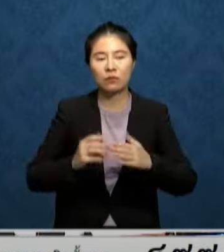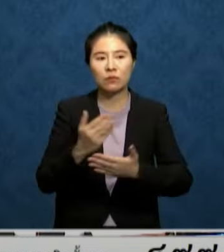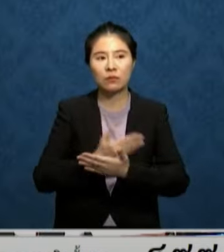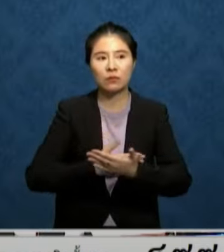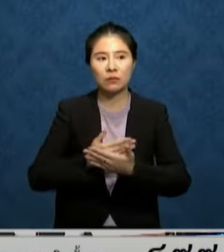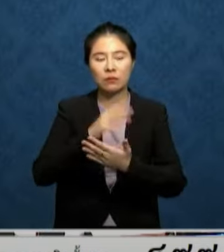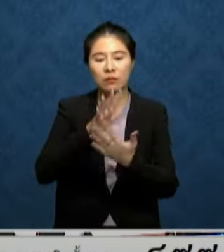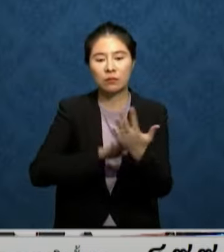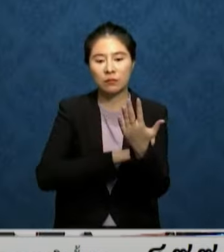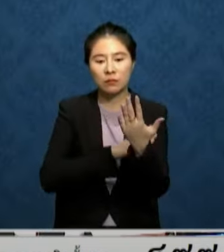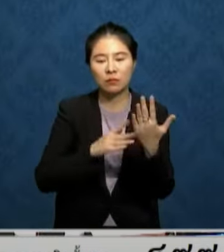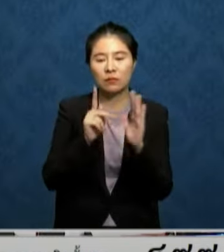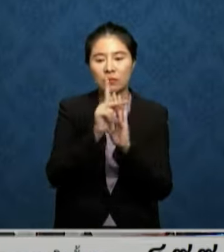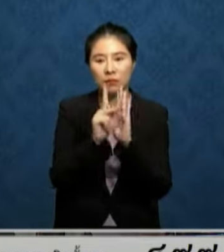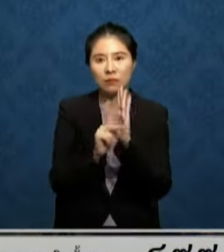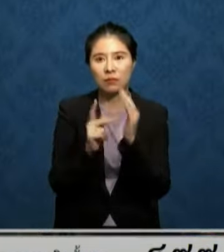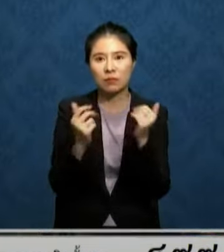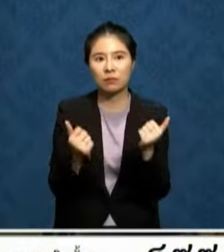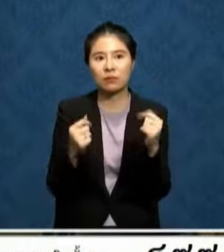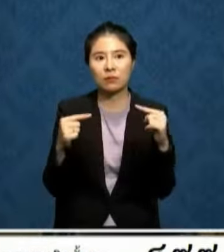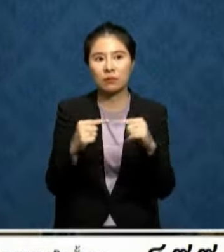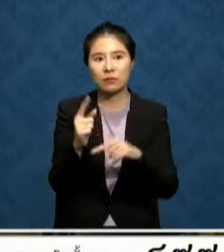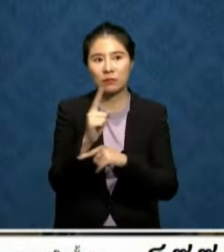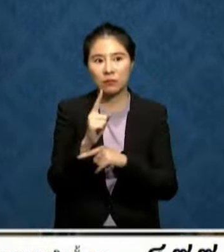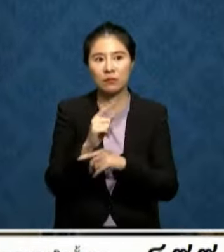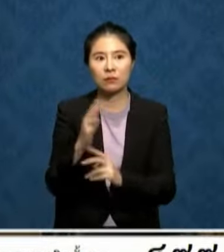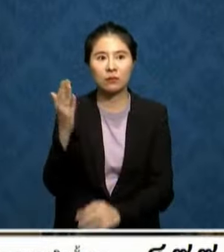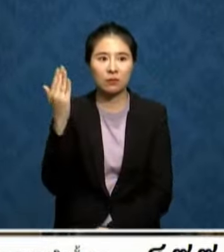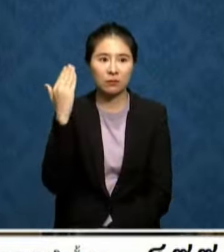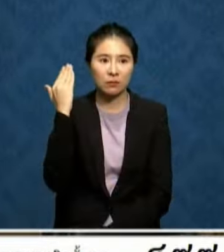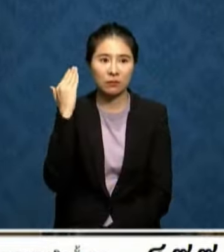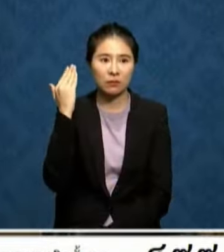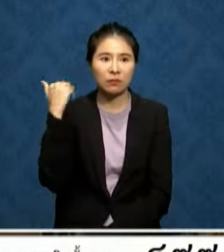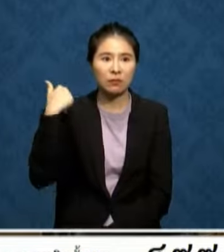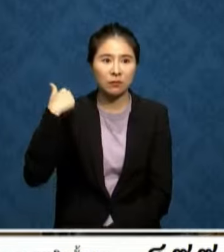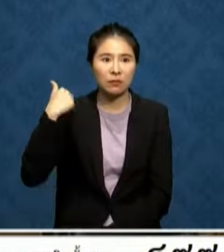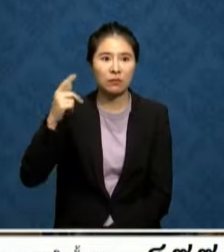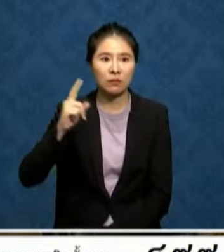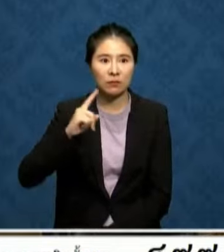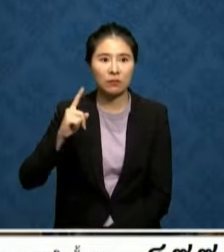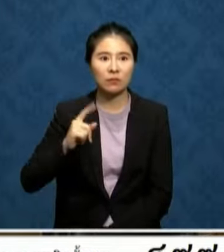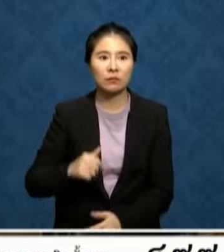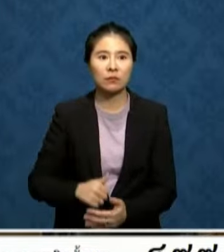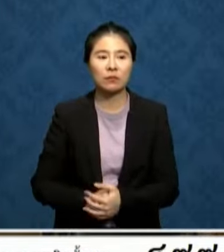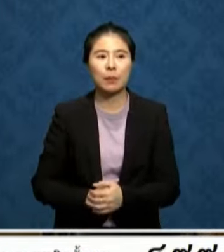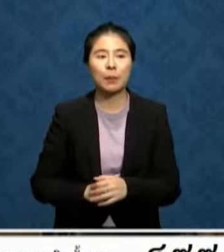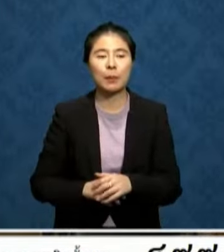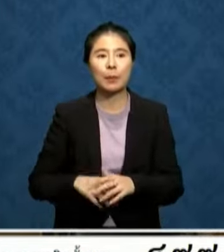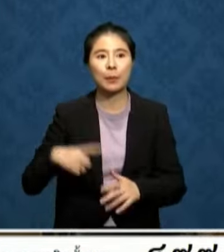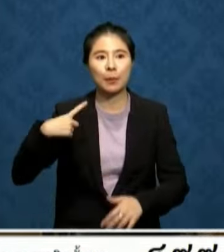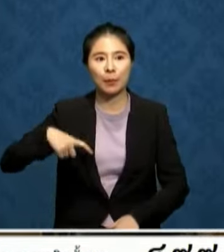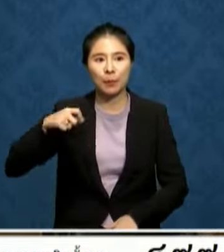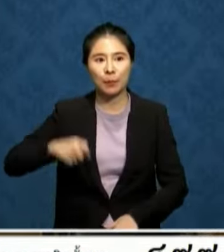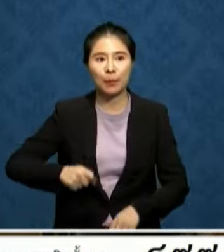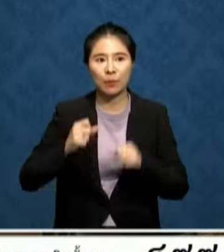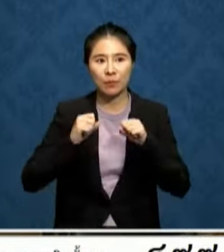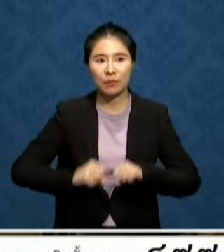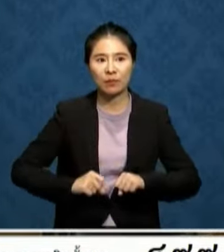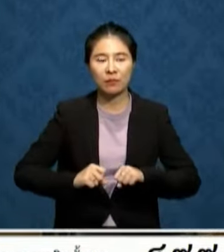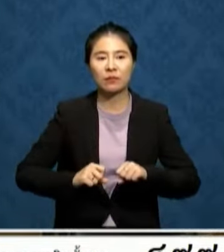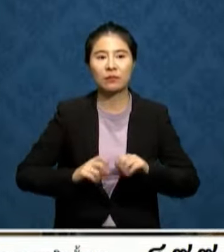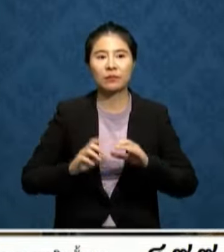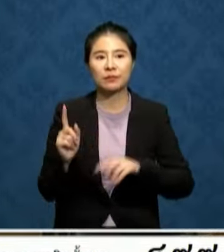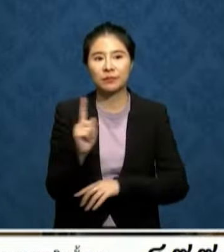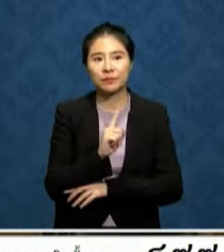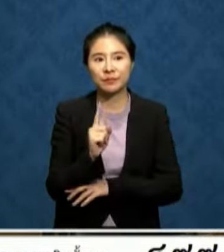ร่างกฎหมายต่อไปนะครับก็คือว่าสืบเนื่องจากว่าเมื่อสักครู่นี้ศาลรัฐธรรมนูญได้มีคำวินิจฉั